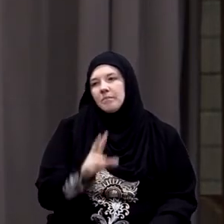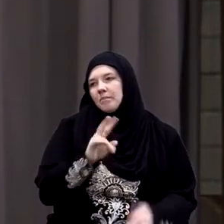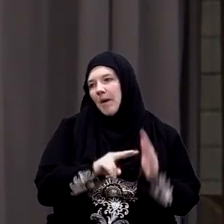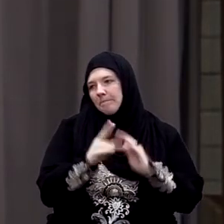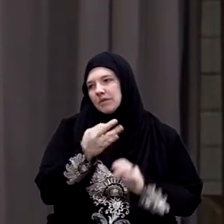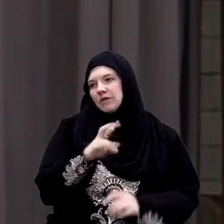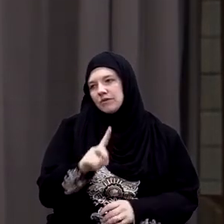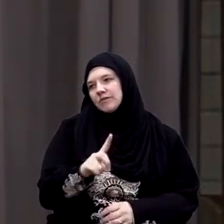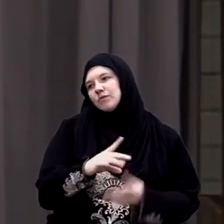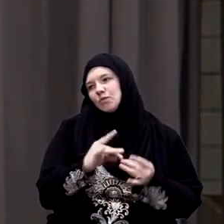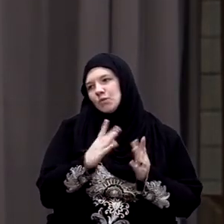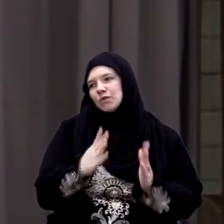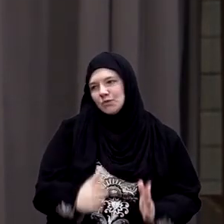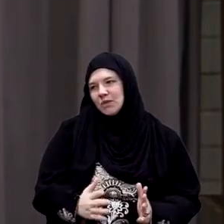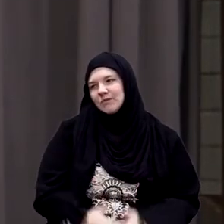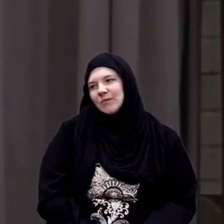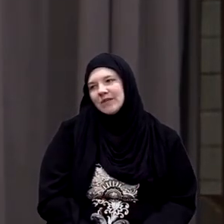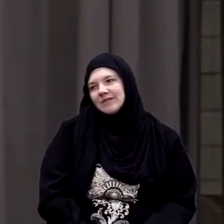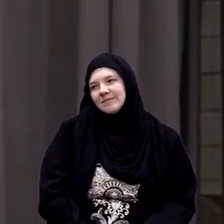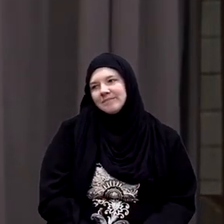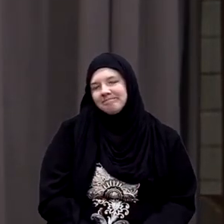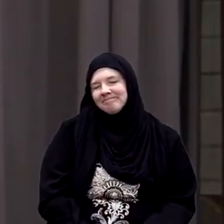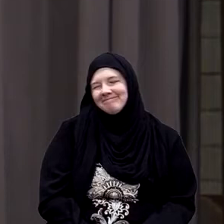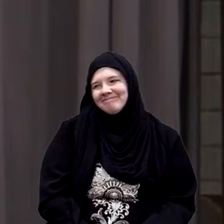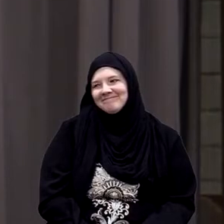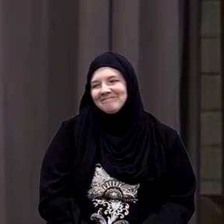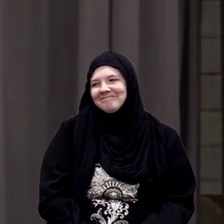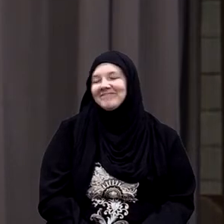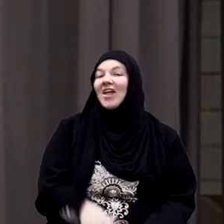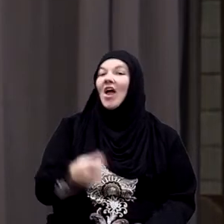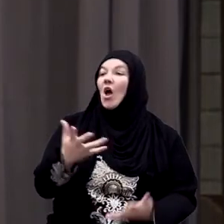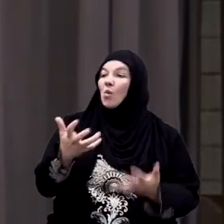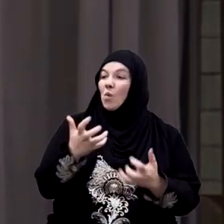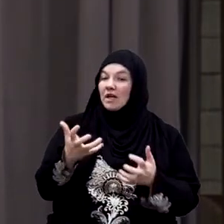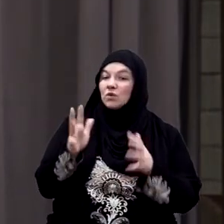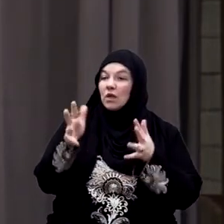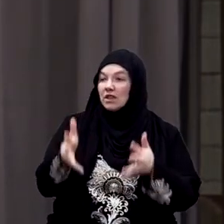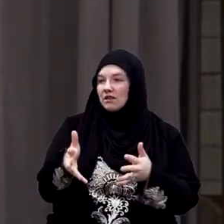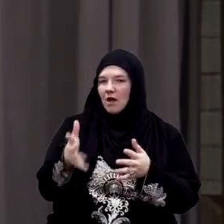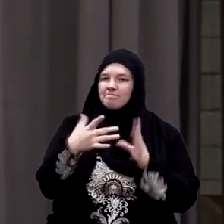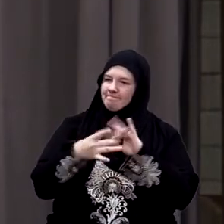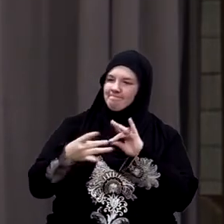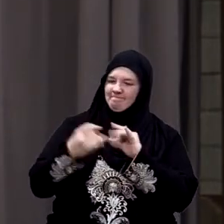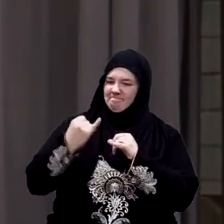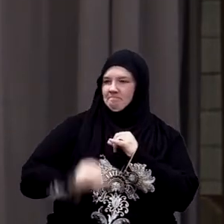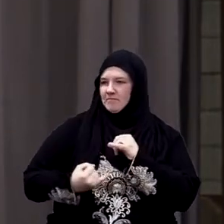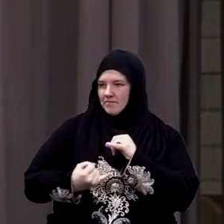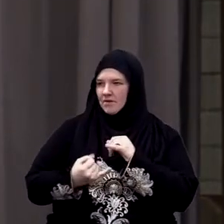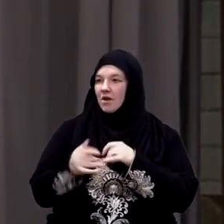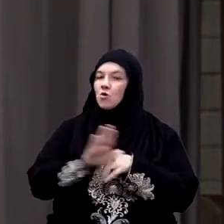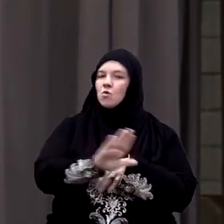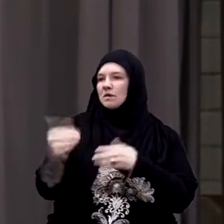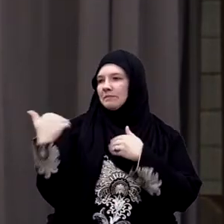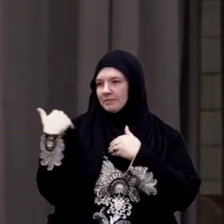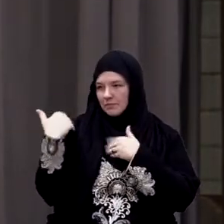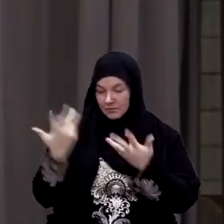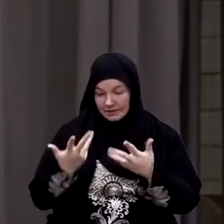وأشهد أن محمدًا عبده ورسوله وبعد. I want to leave you with a task.